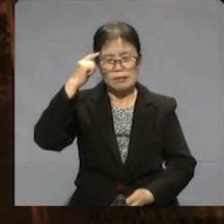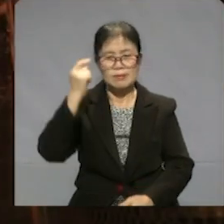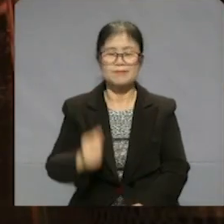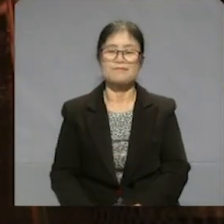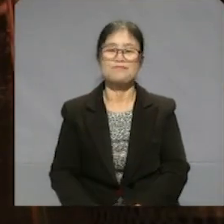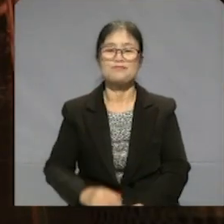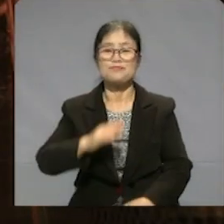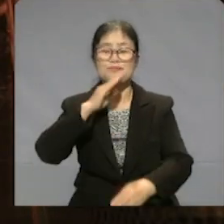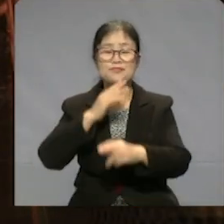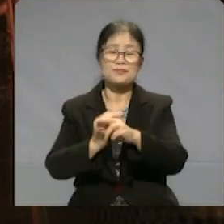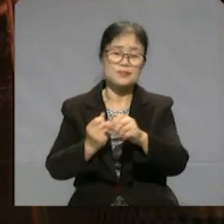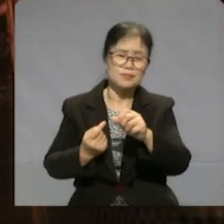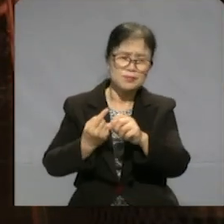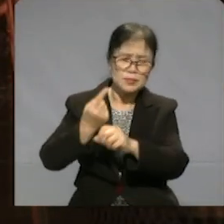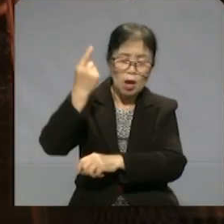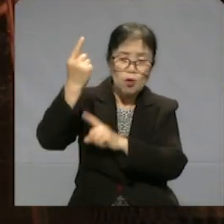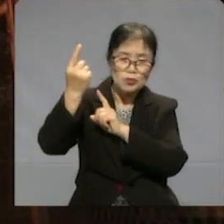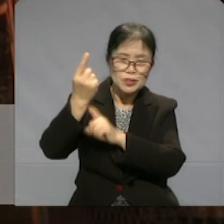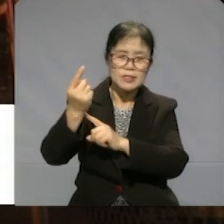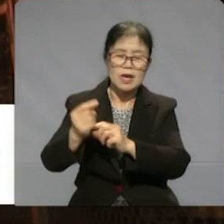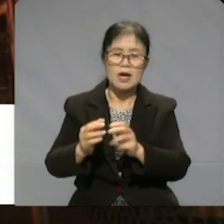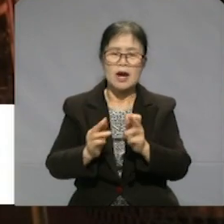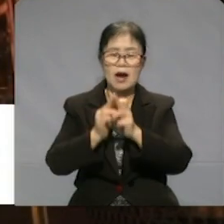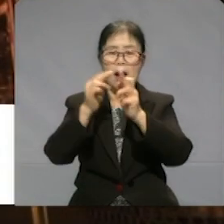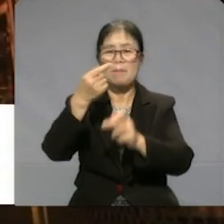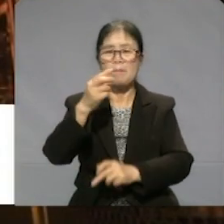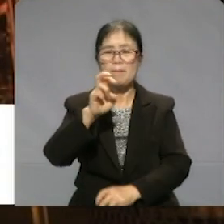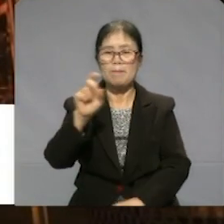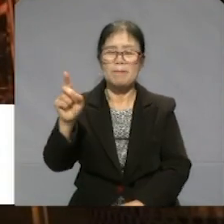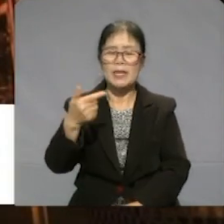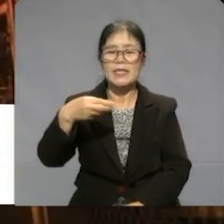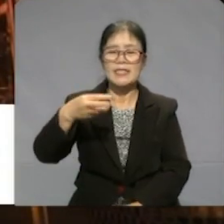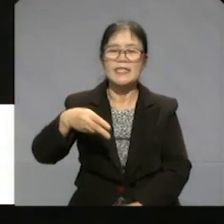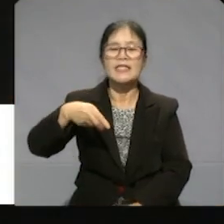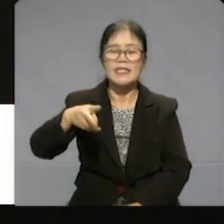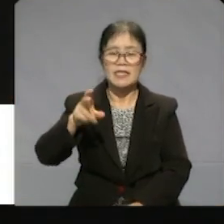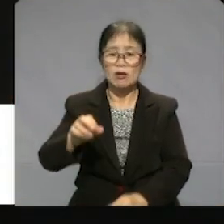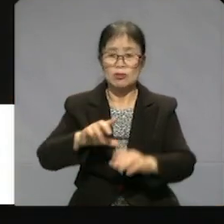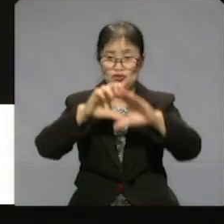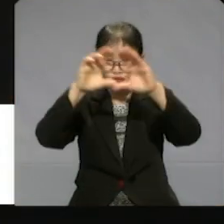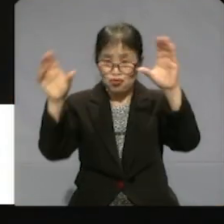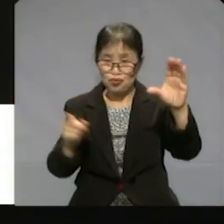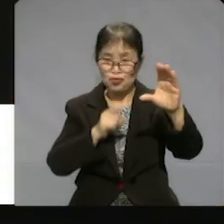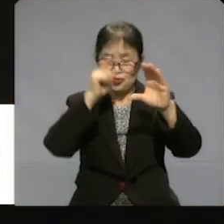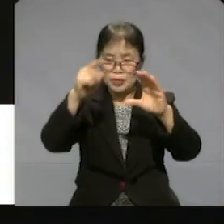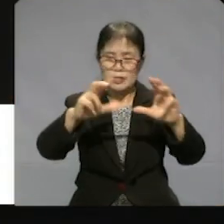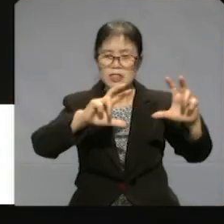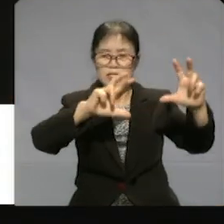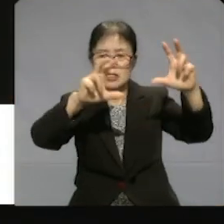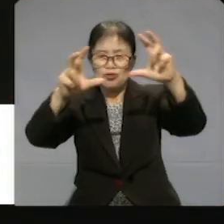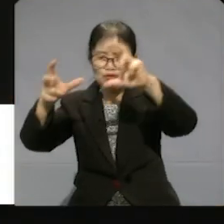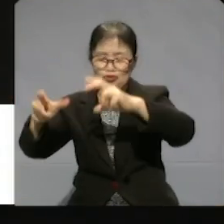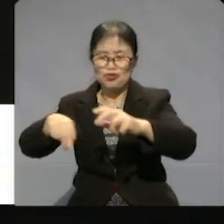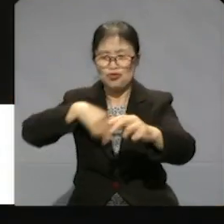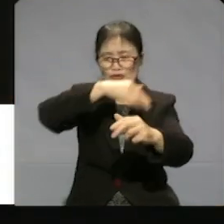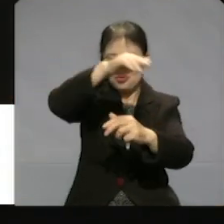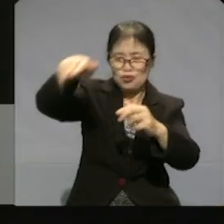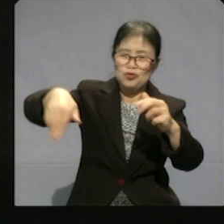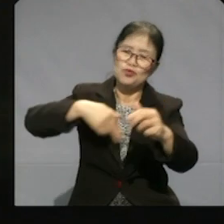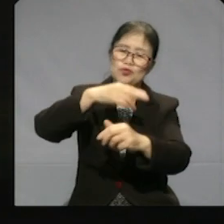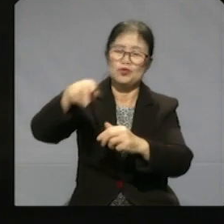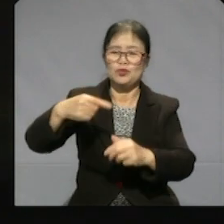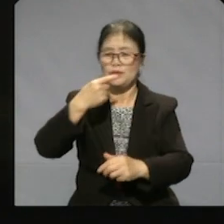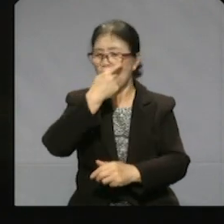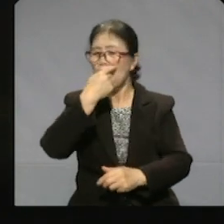북한이 발사한 군사 정찰위성 만리경 1호는 현재 궤도에 진입해 지구 주위를 돌고 있는 것으로